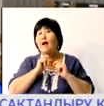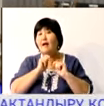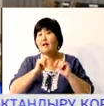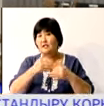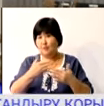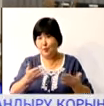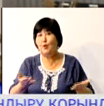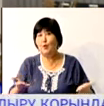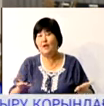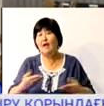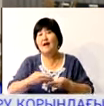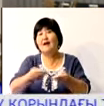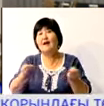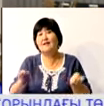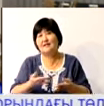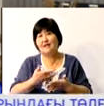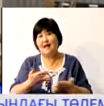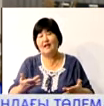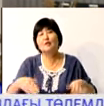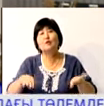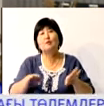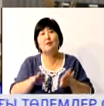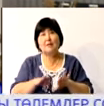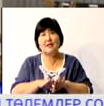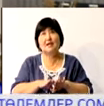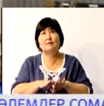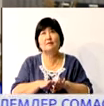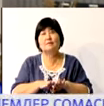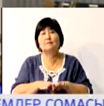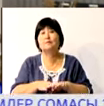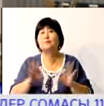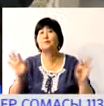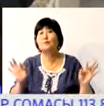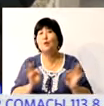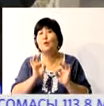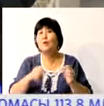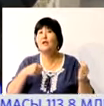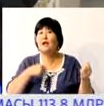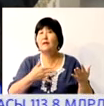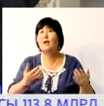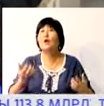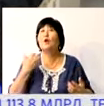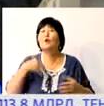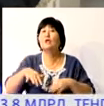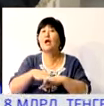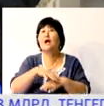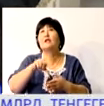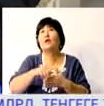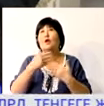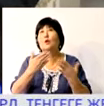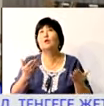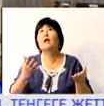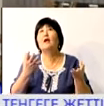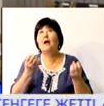бұйымдар, ыдыс аяқ, сонымен бірге музыка аспаптары, қызылорда халқына көрсетіп отырмыз. Әлі